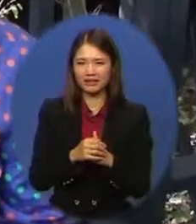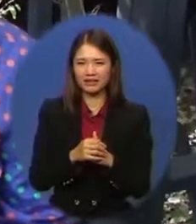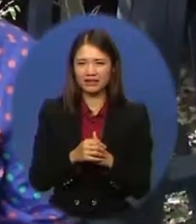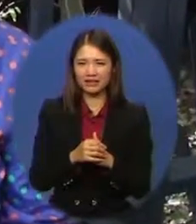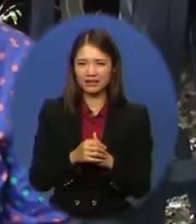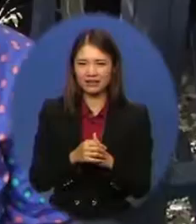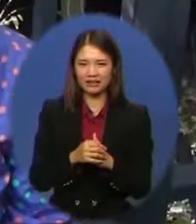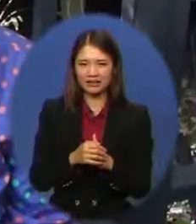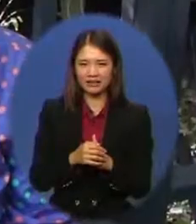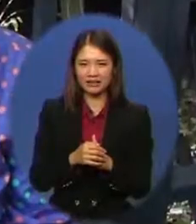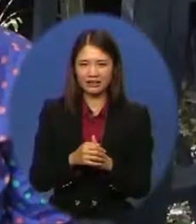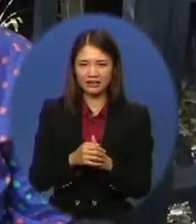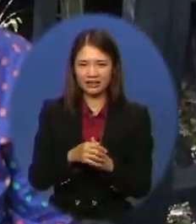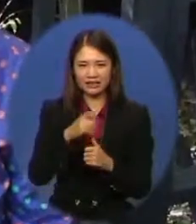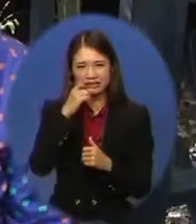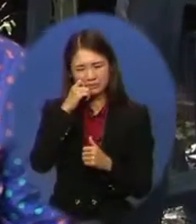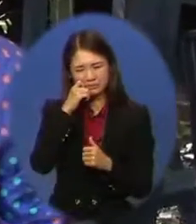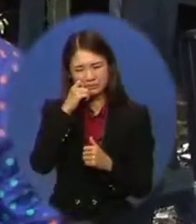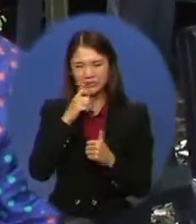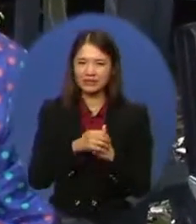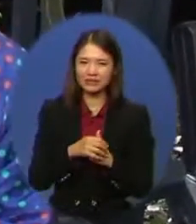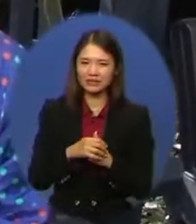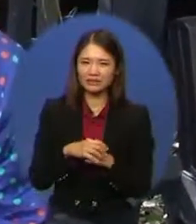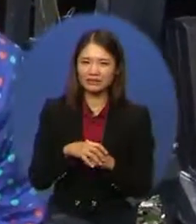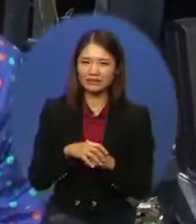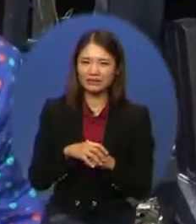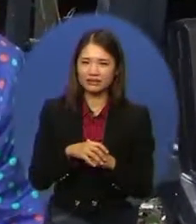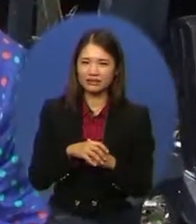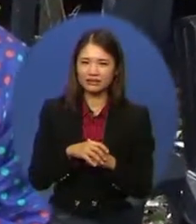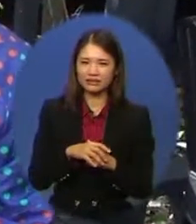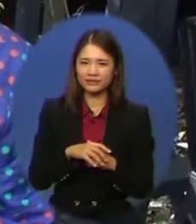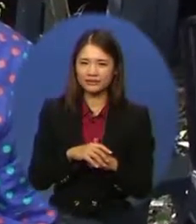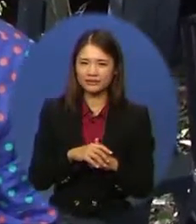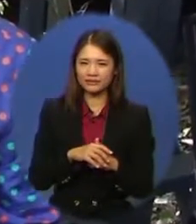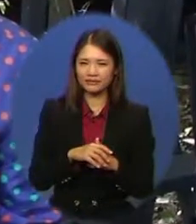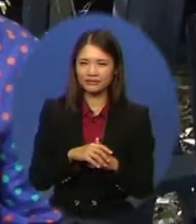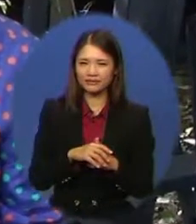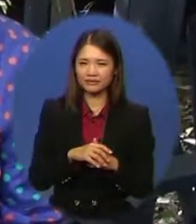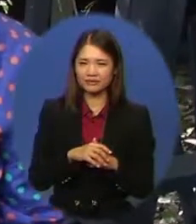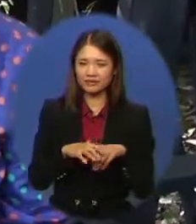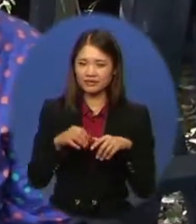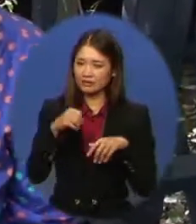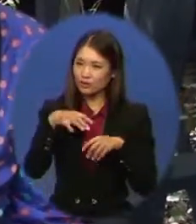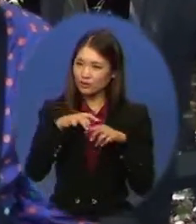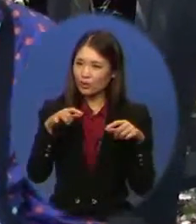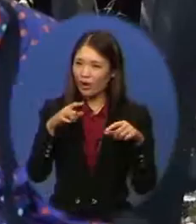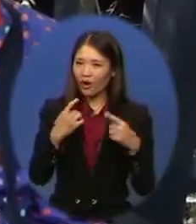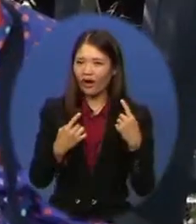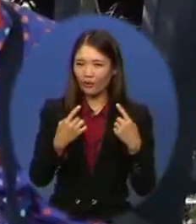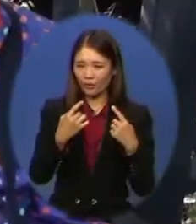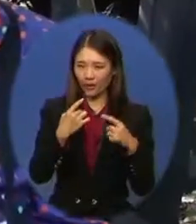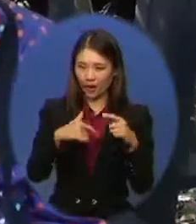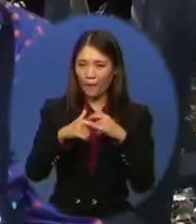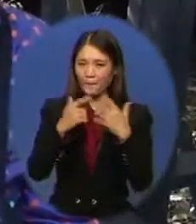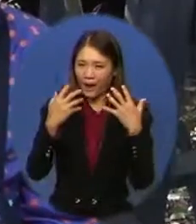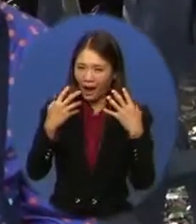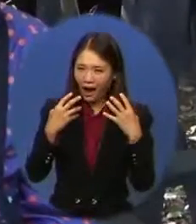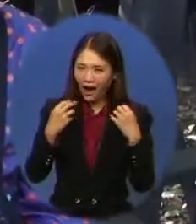올라가서 못하셨어요. 아, 못하셨어요? 예. 네. 그래도 평상시보다는 굉장히 많이 걸었어. 걸으셨어요.